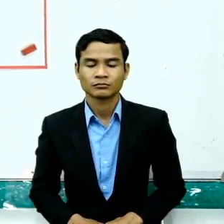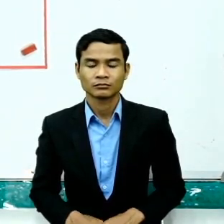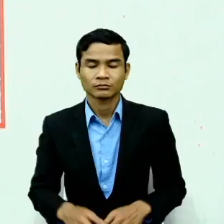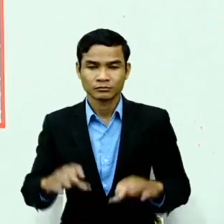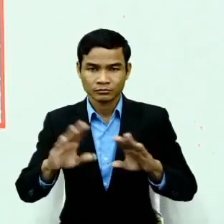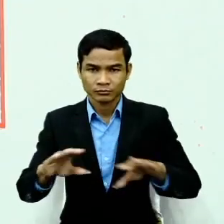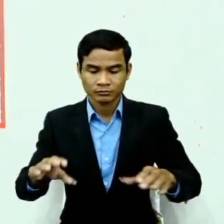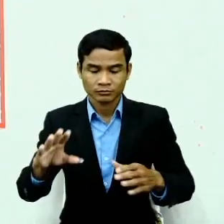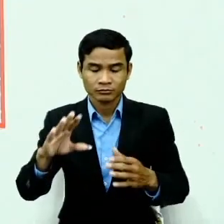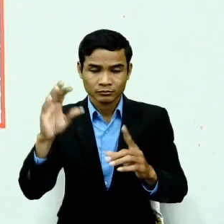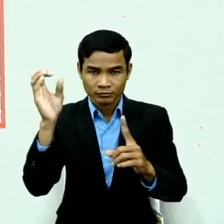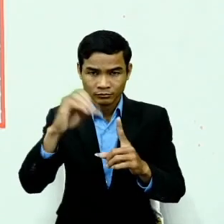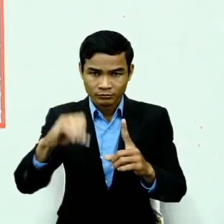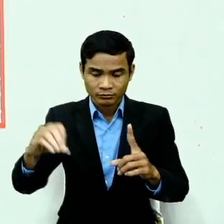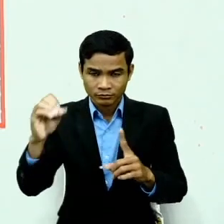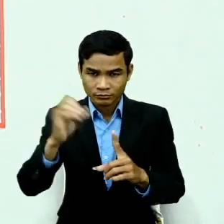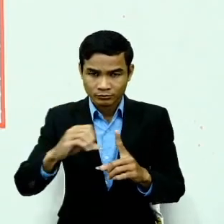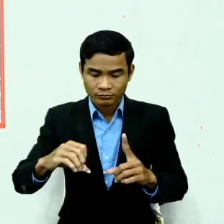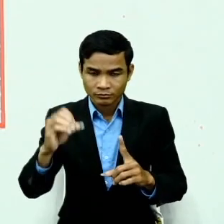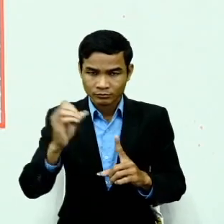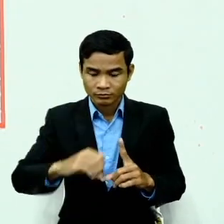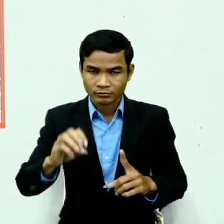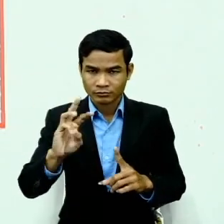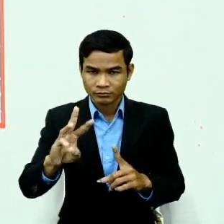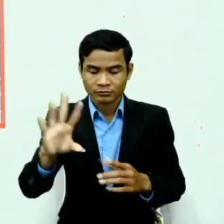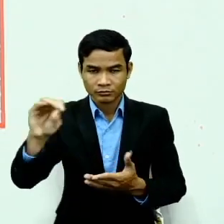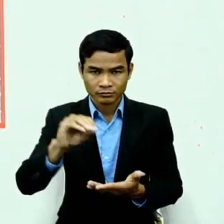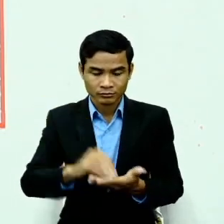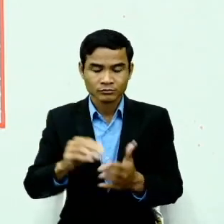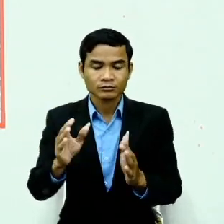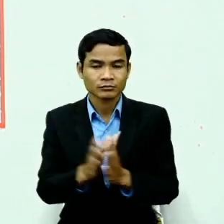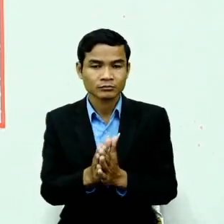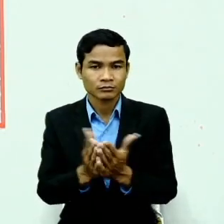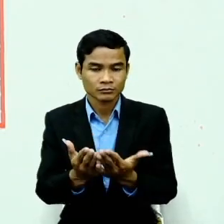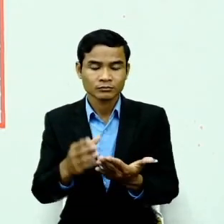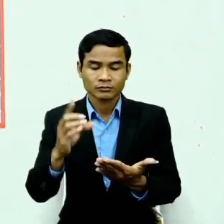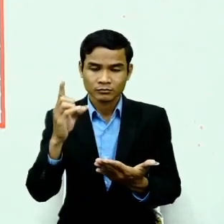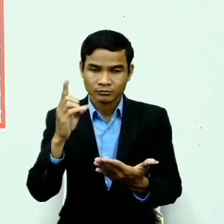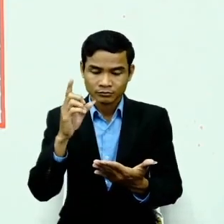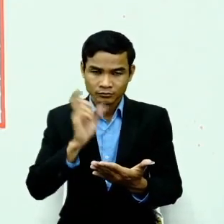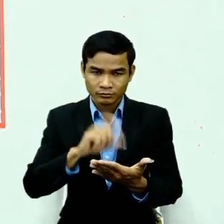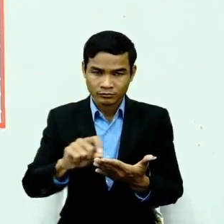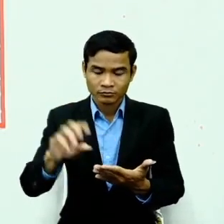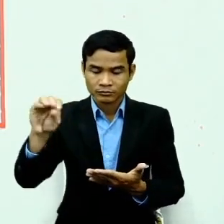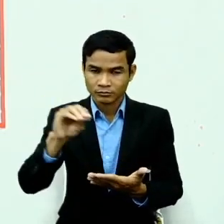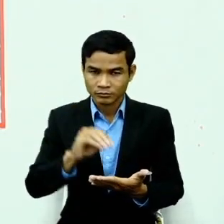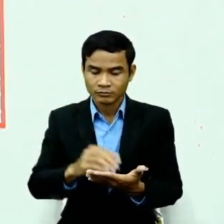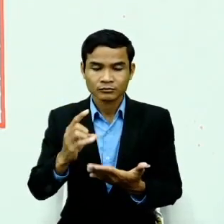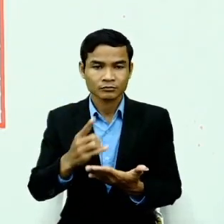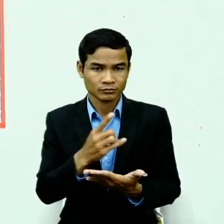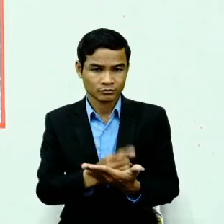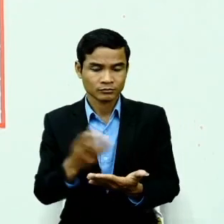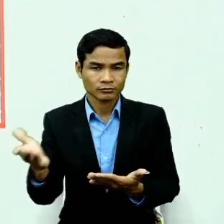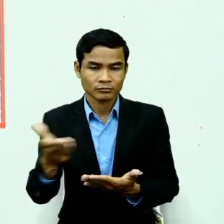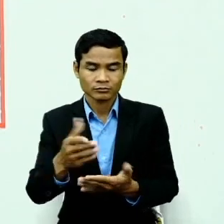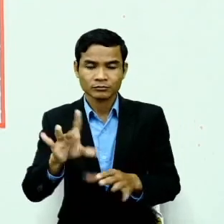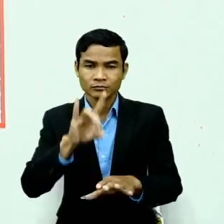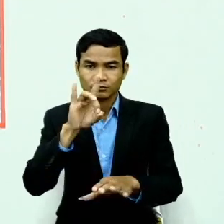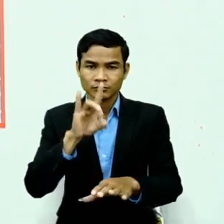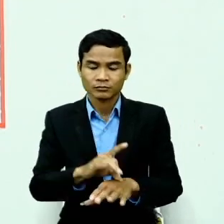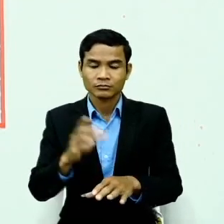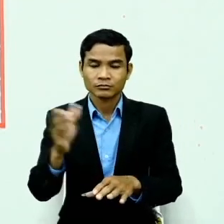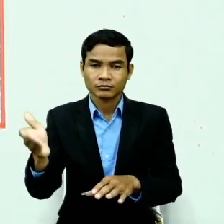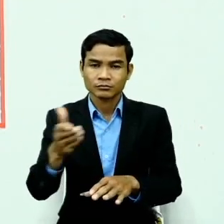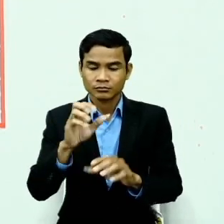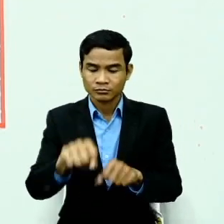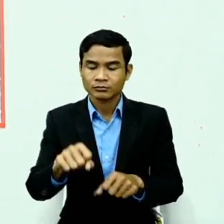chà con chăm lòng là bà bấy đã cho nó xếp hơi rồi bỏ con tặng ạc nè nè con chà bê con chăm lòng là bà chà